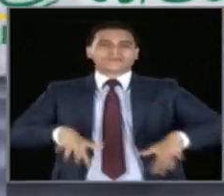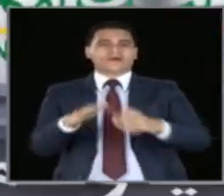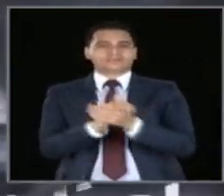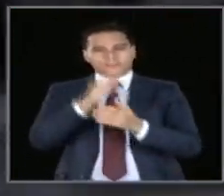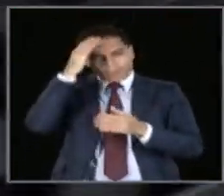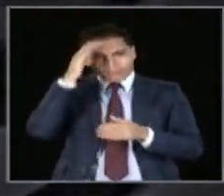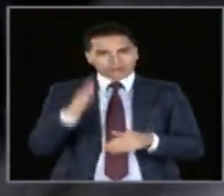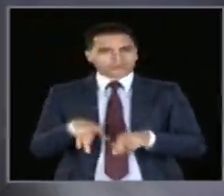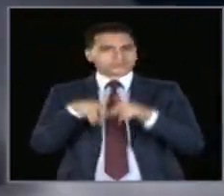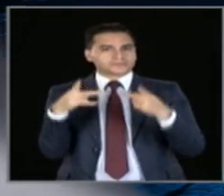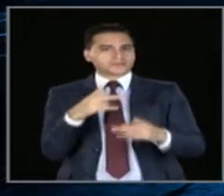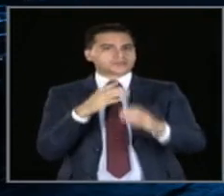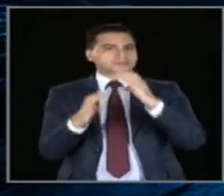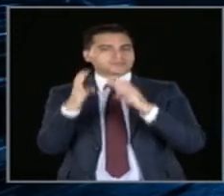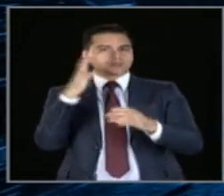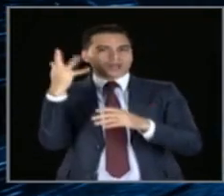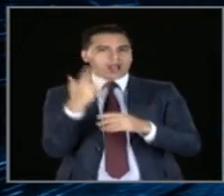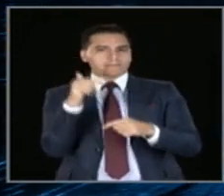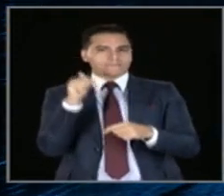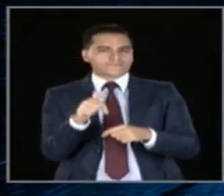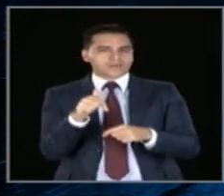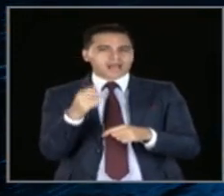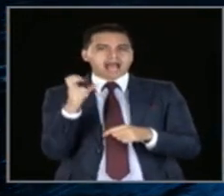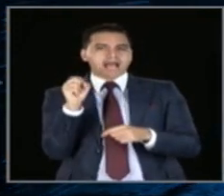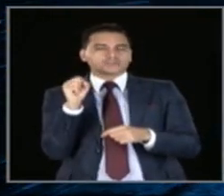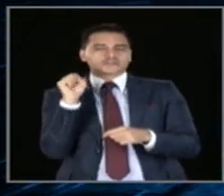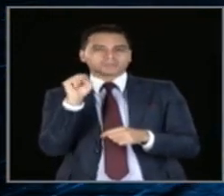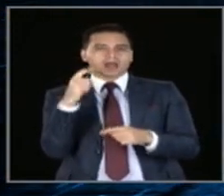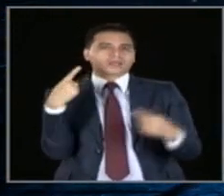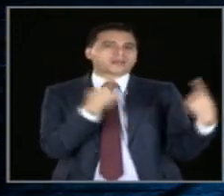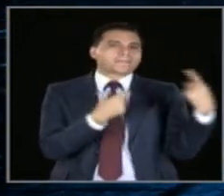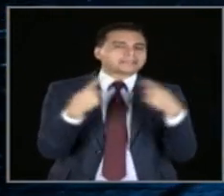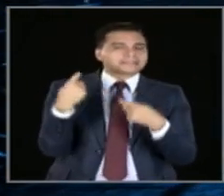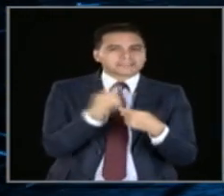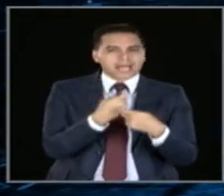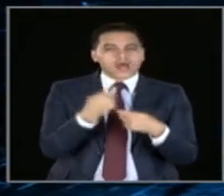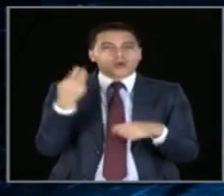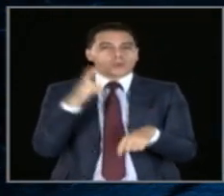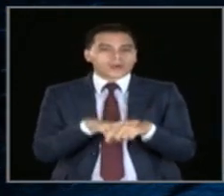وبكده أصحابنا العباقرة قادرون باختلاف جمعوا 25 نقطة في فقرة ضربات